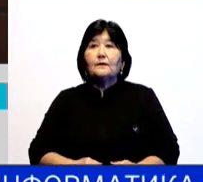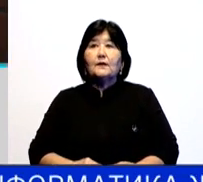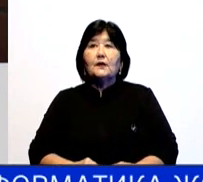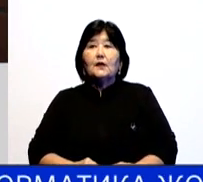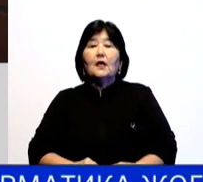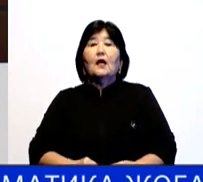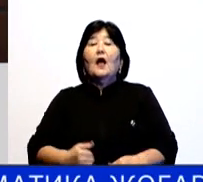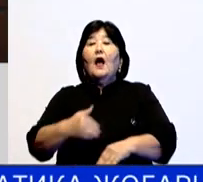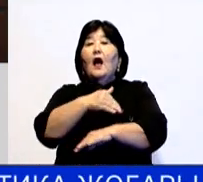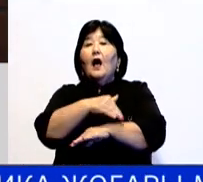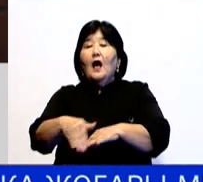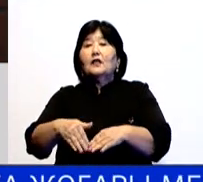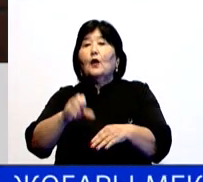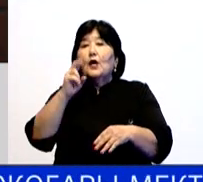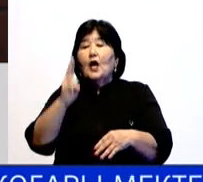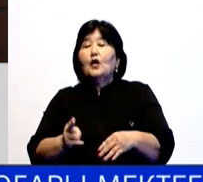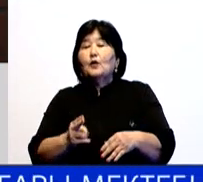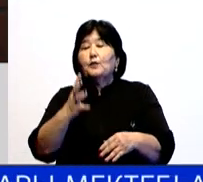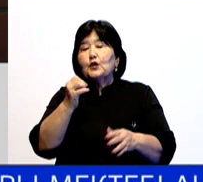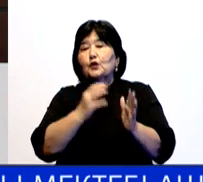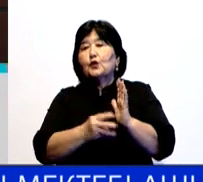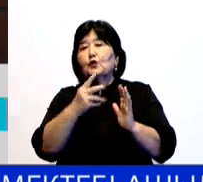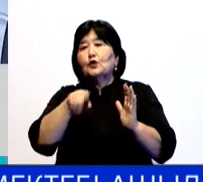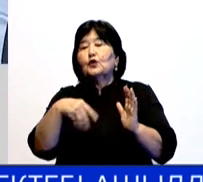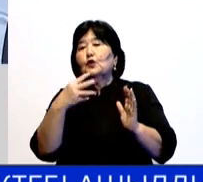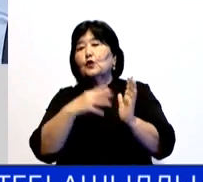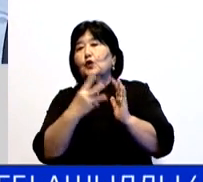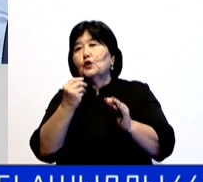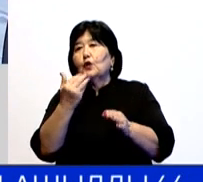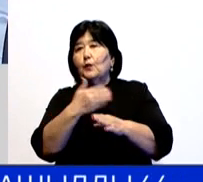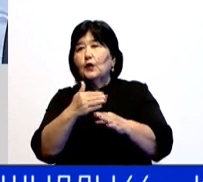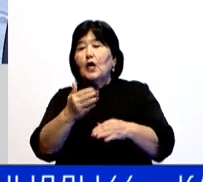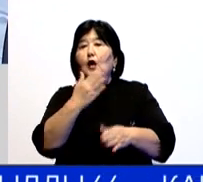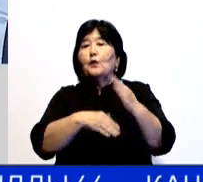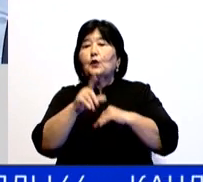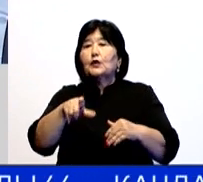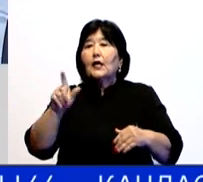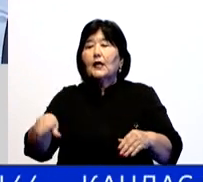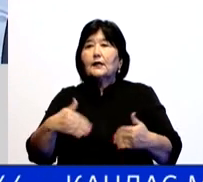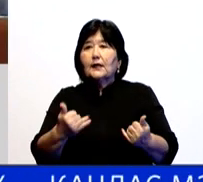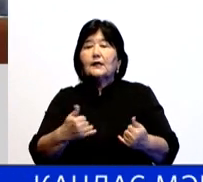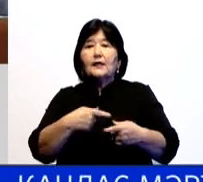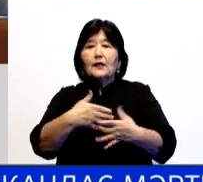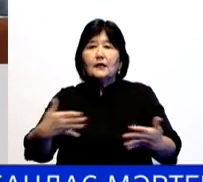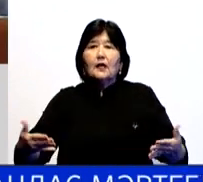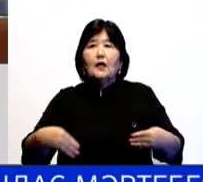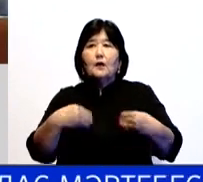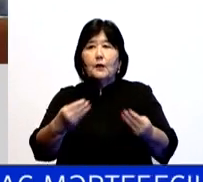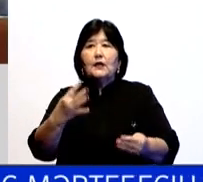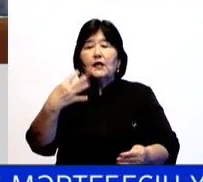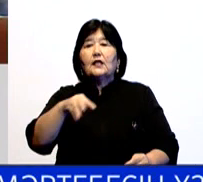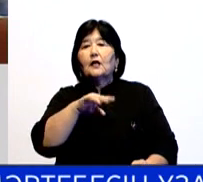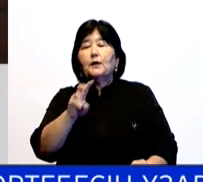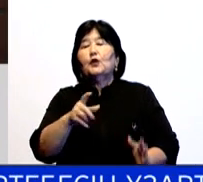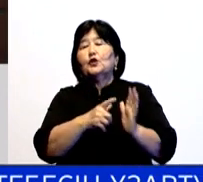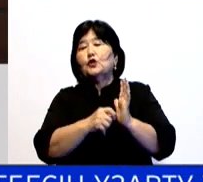Атаулы әлеуметке қосымша 590 миллион 393 бөлініп отыр. Сонымен қатар мүгедек адамдарға гигиеналық құралдар алып беруге 40